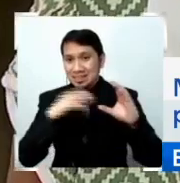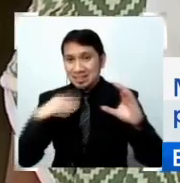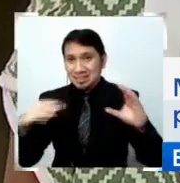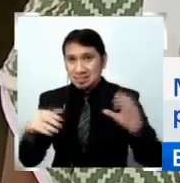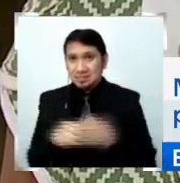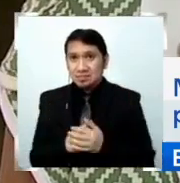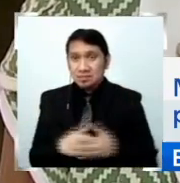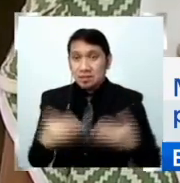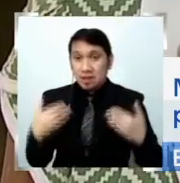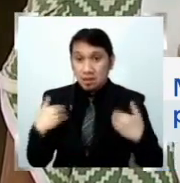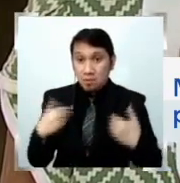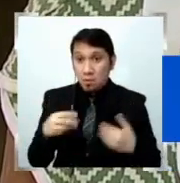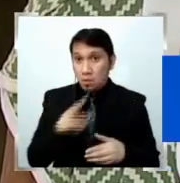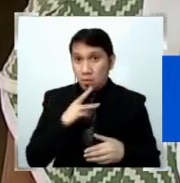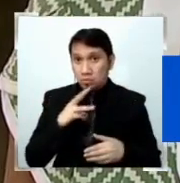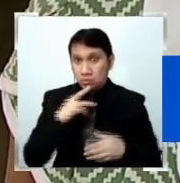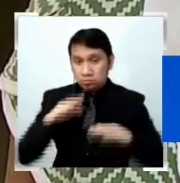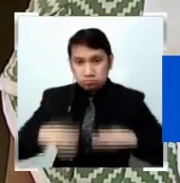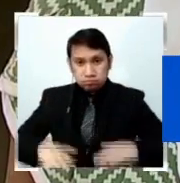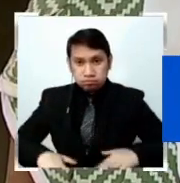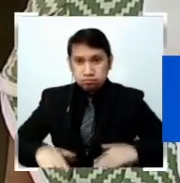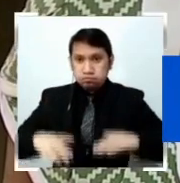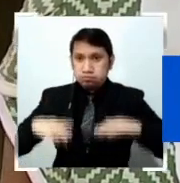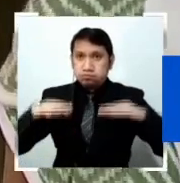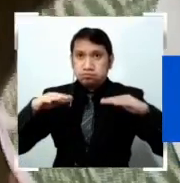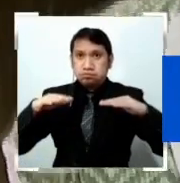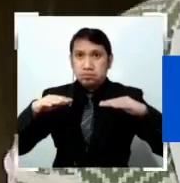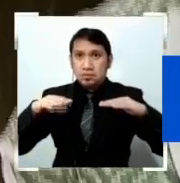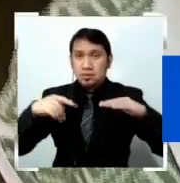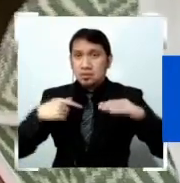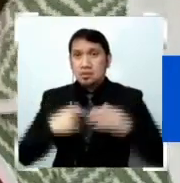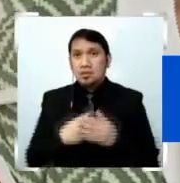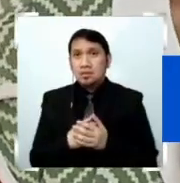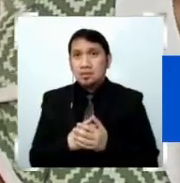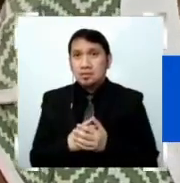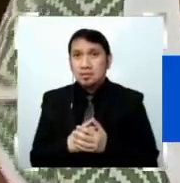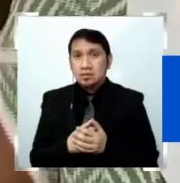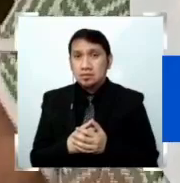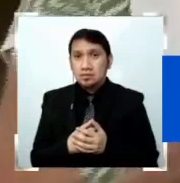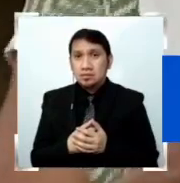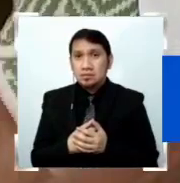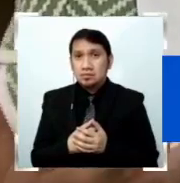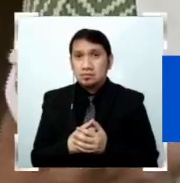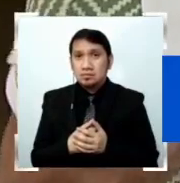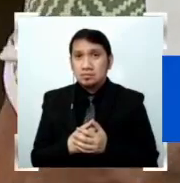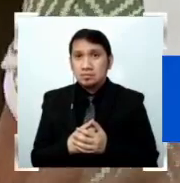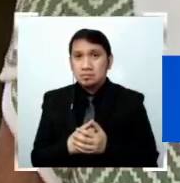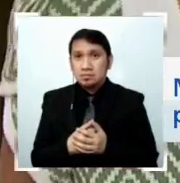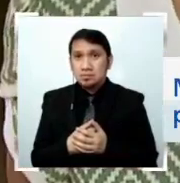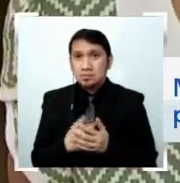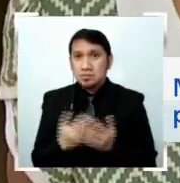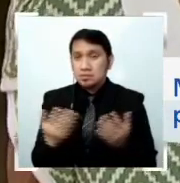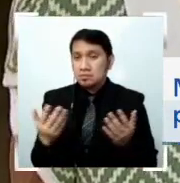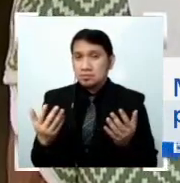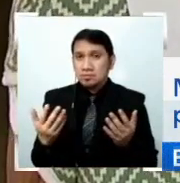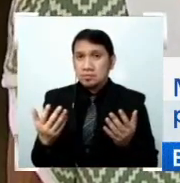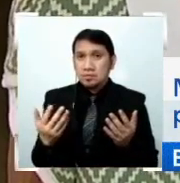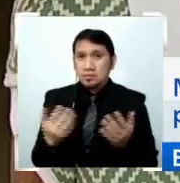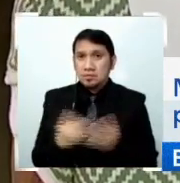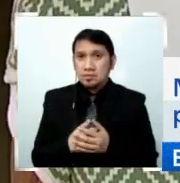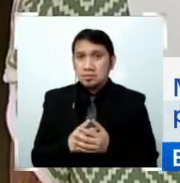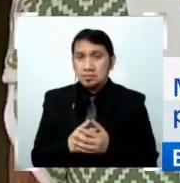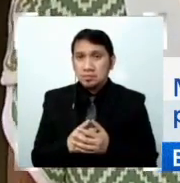no? Hindi ako makakuan. Umupo ako ganyan. Maganyan ako dito sa